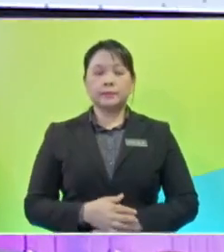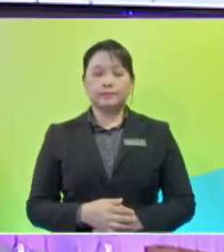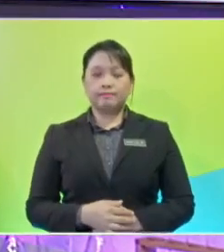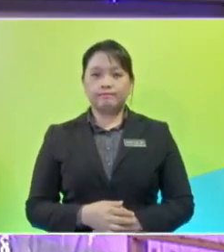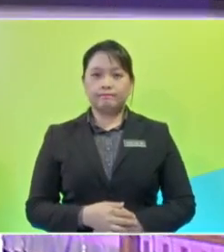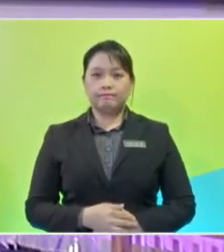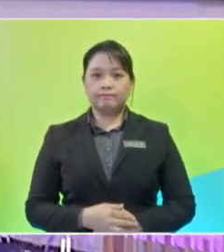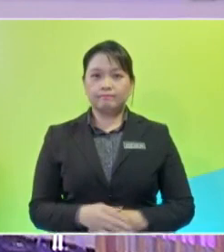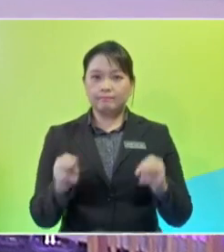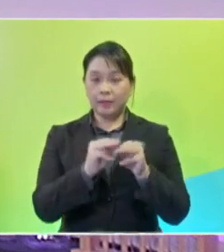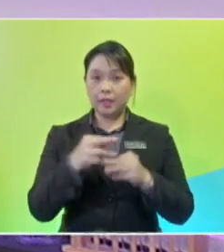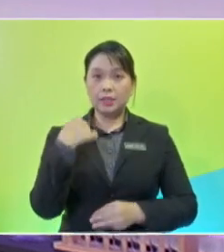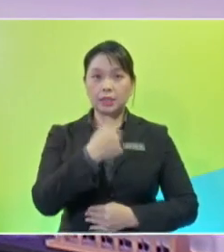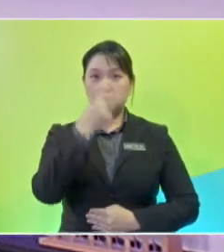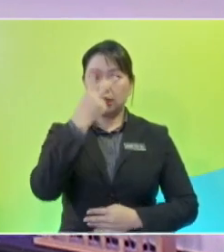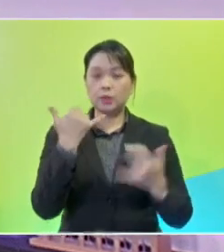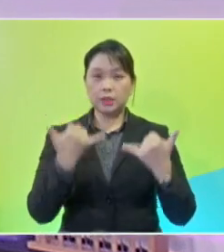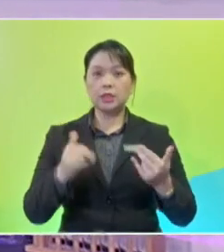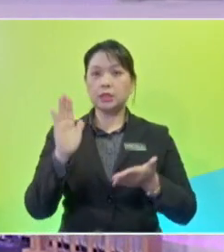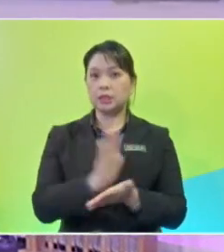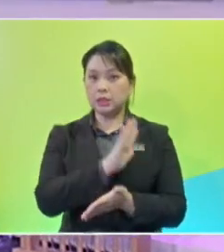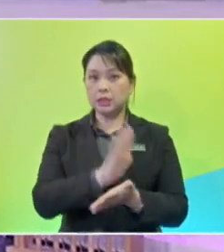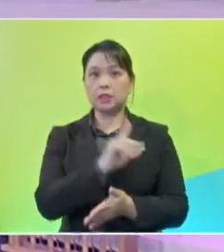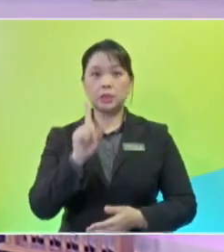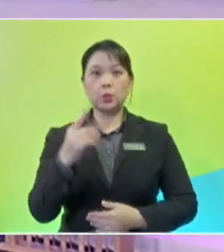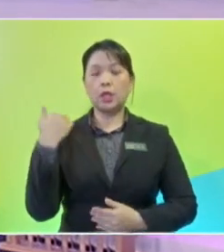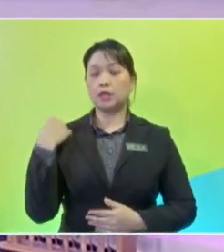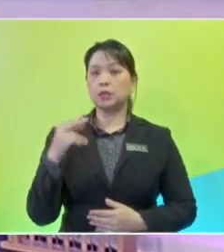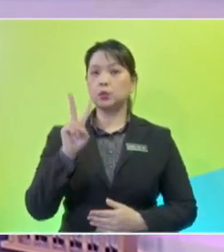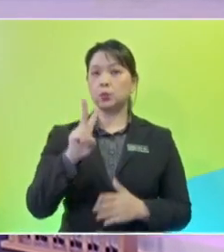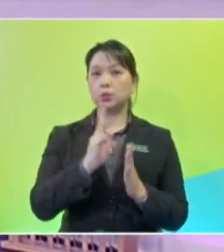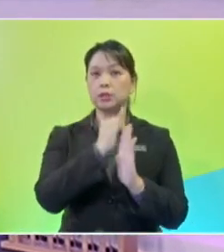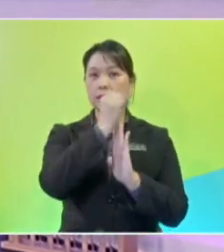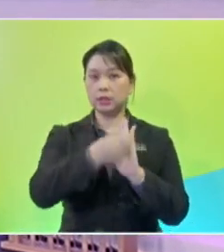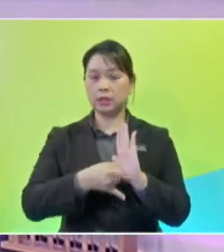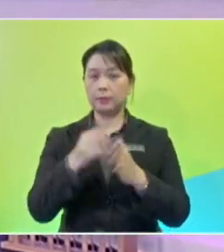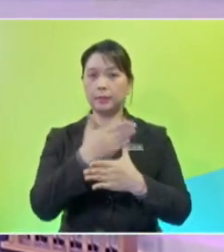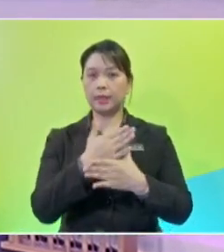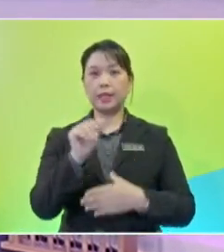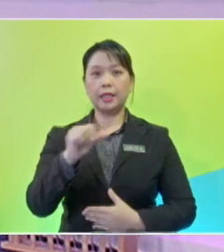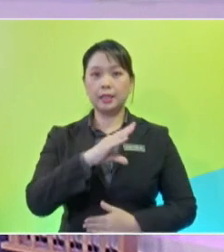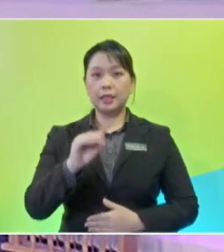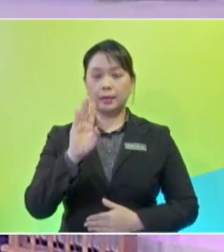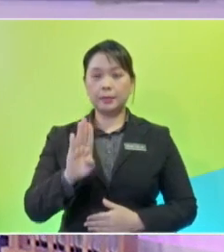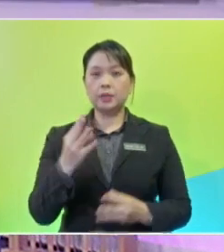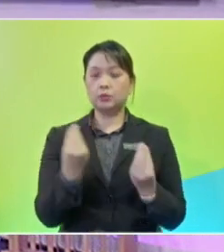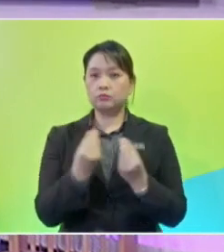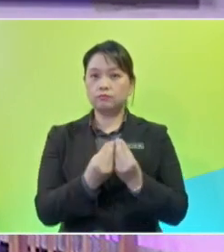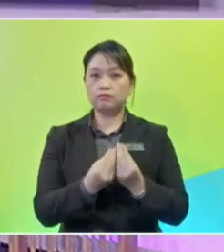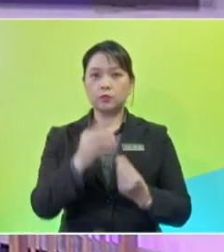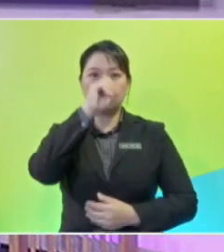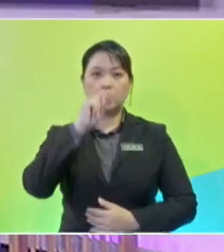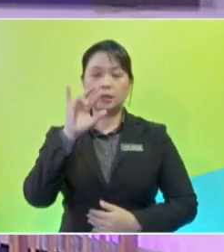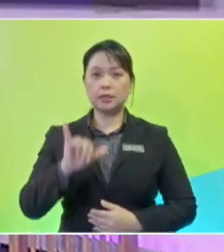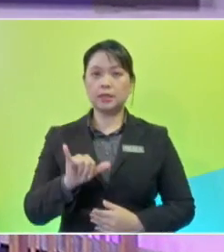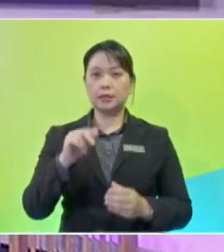semacam kita tengok sekali ini kertas 1 eee kita ada 2 jam eee bagian e yang bagian B jumlah menjawab jumlah soal